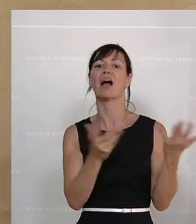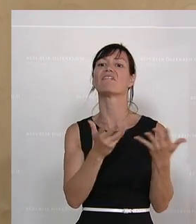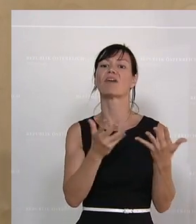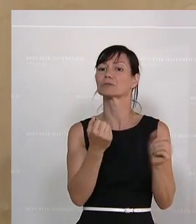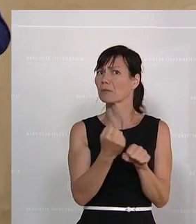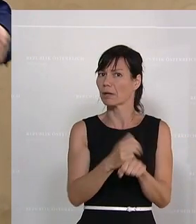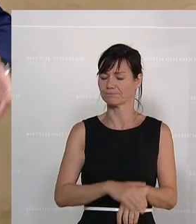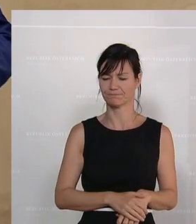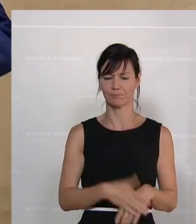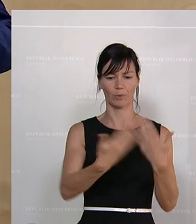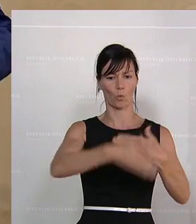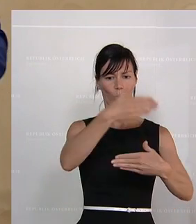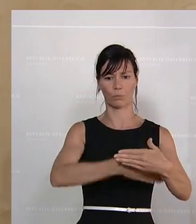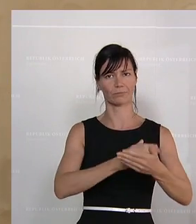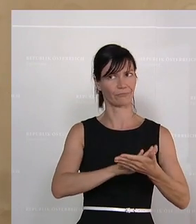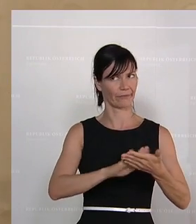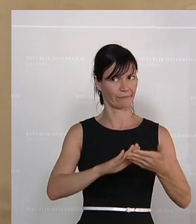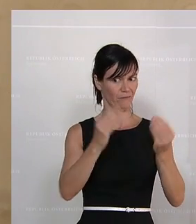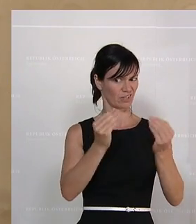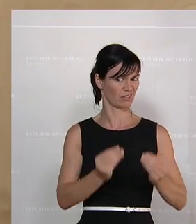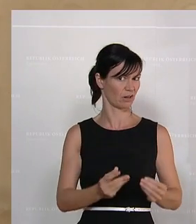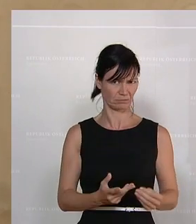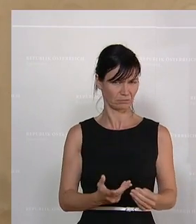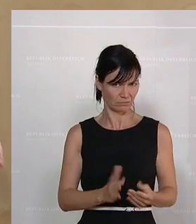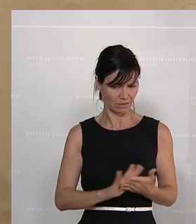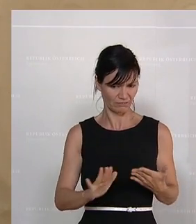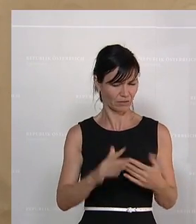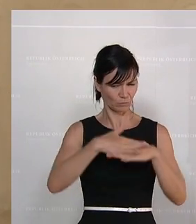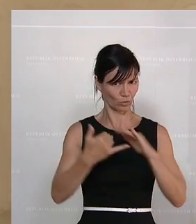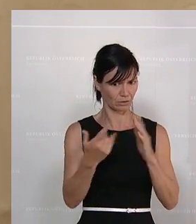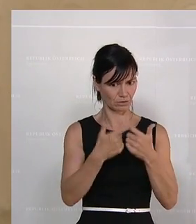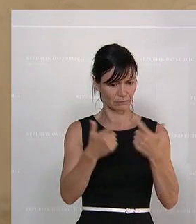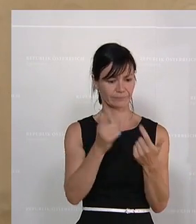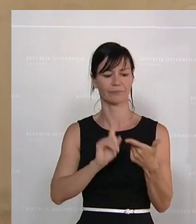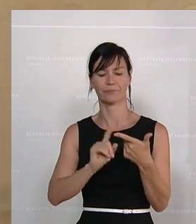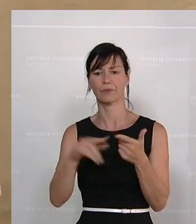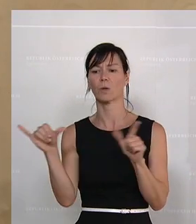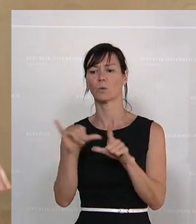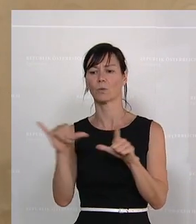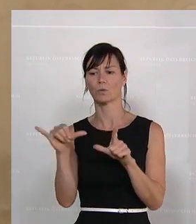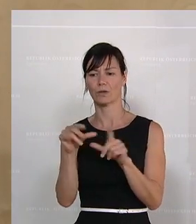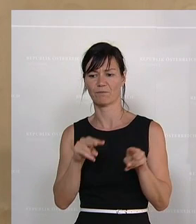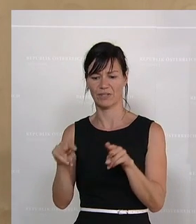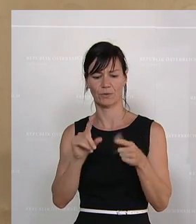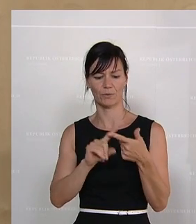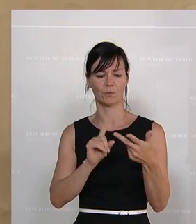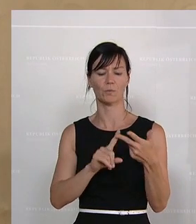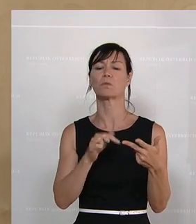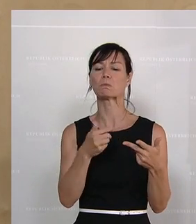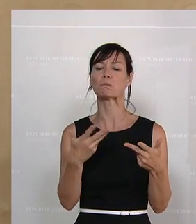eine relativ einfach gestaltete die das projekt erklärt ein youtube video und der bar